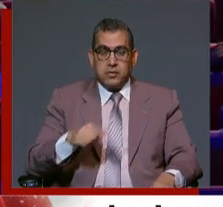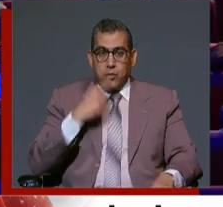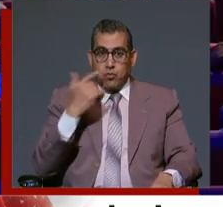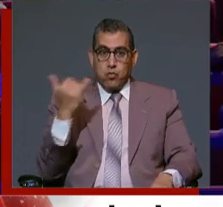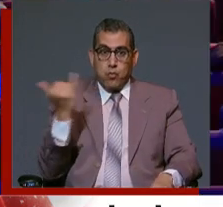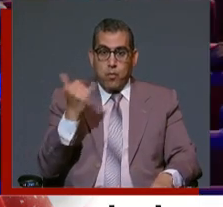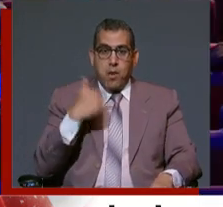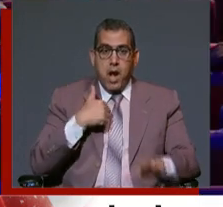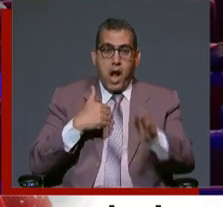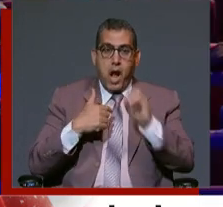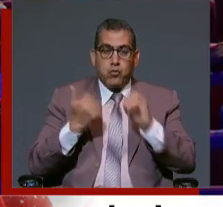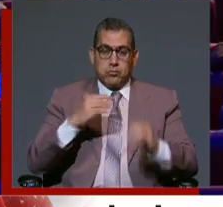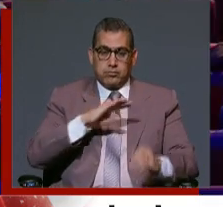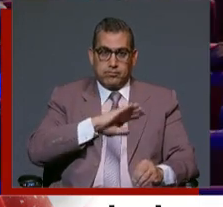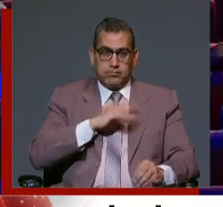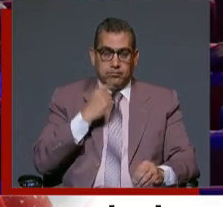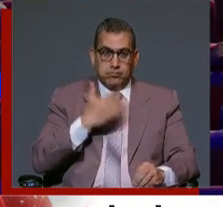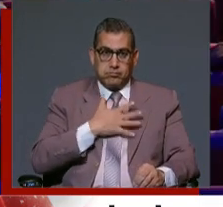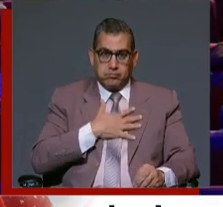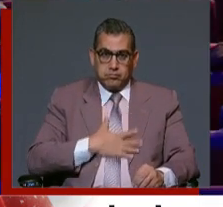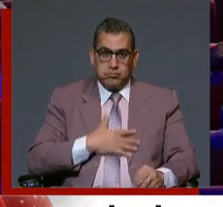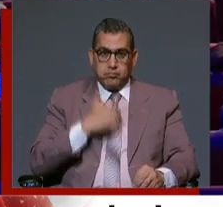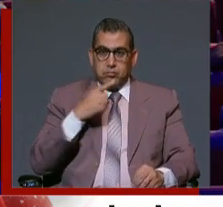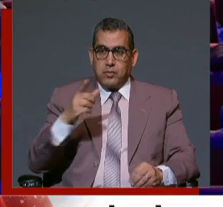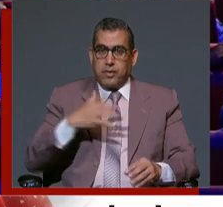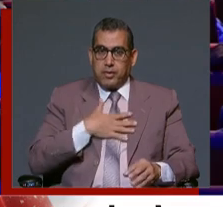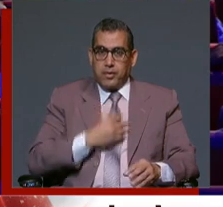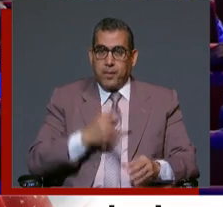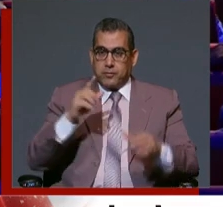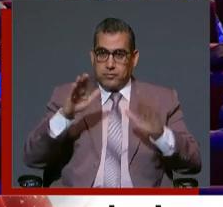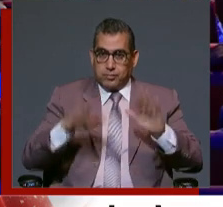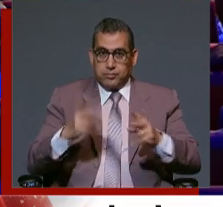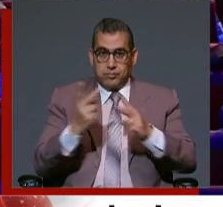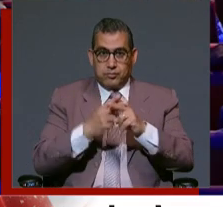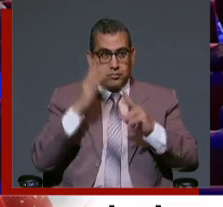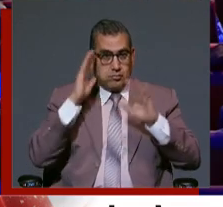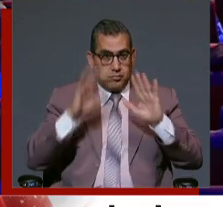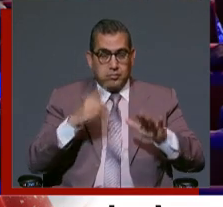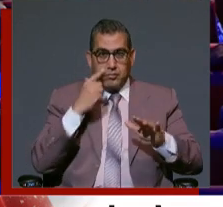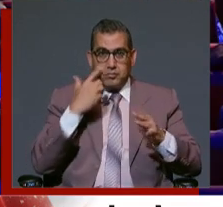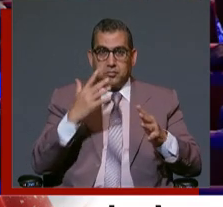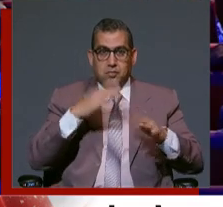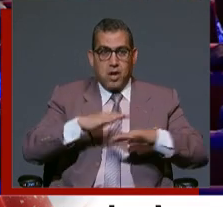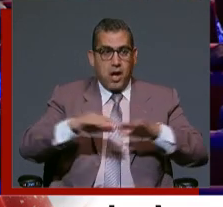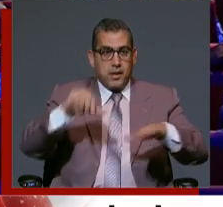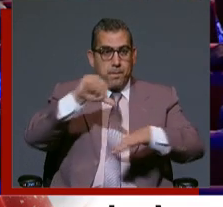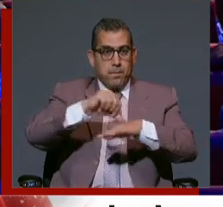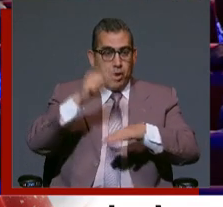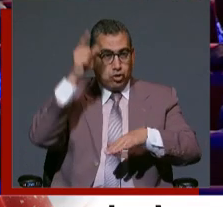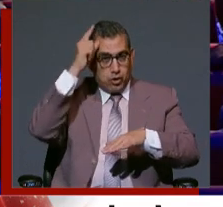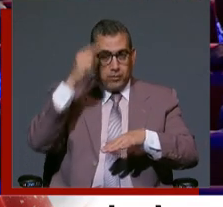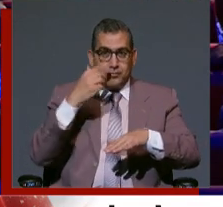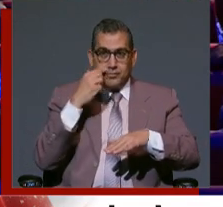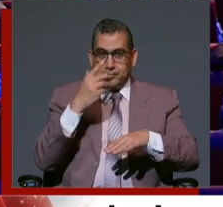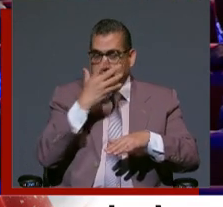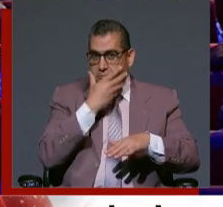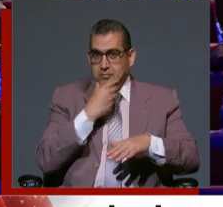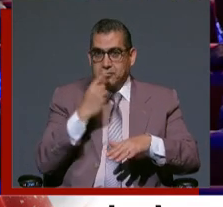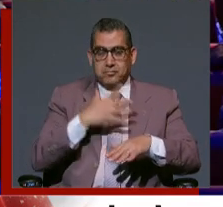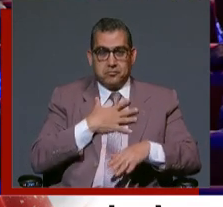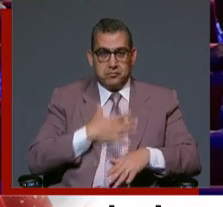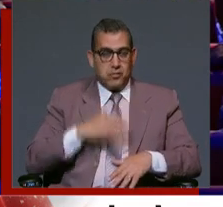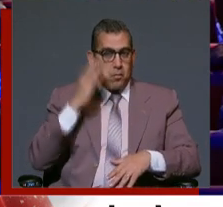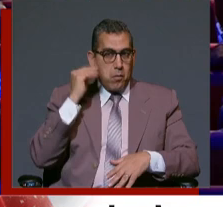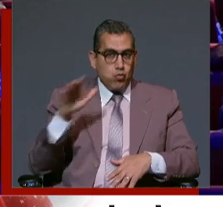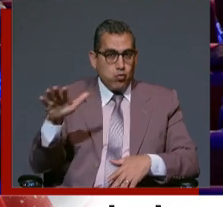أتمنى لحضراتكم طيب الإقامة في هذه المدينة الساحرة، فإنني أتطلع إلى أن تثمر اجتماعاتنا